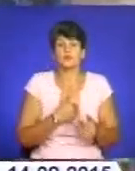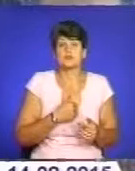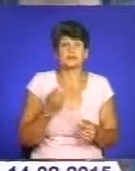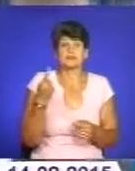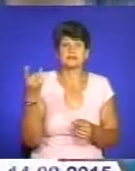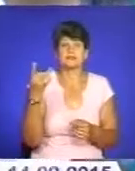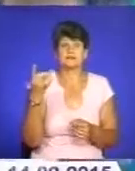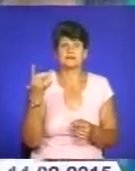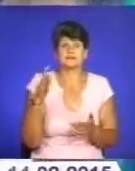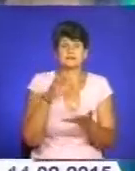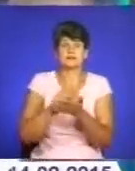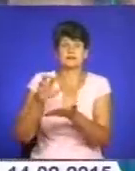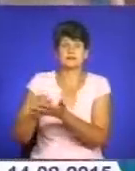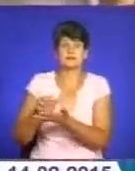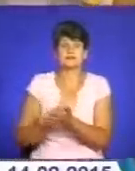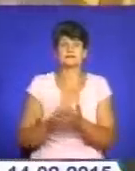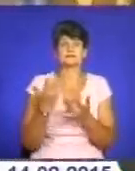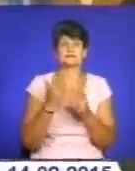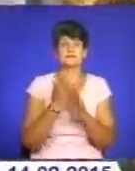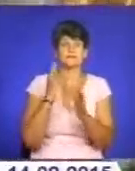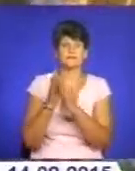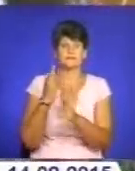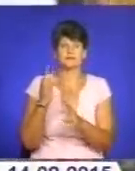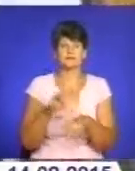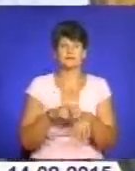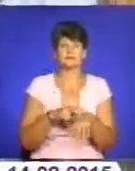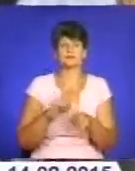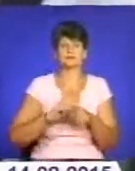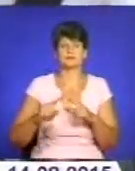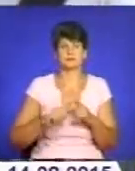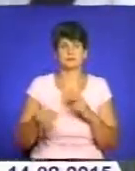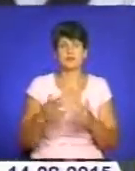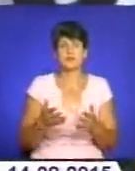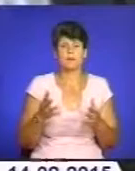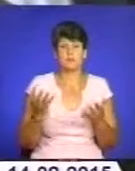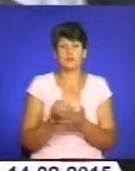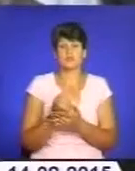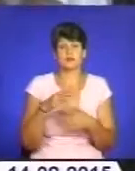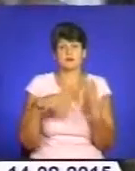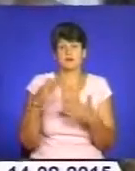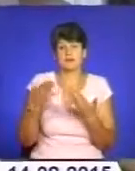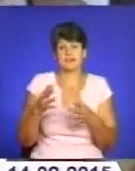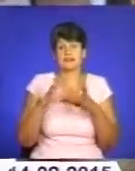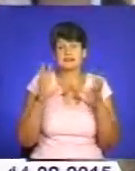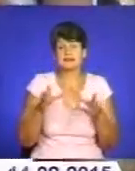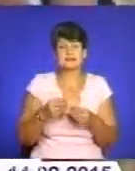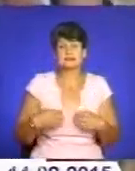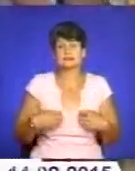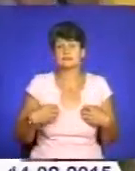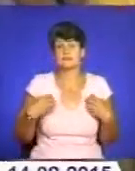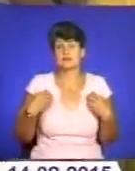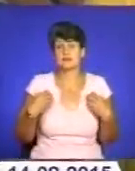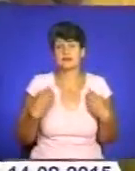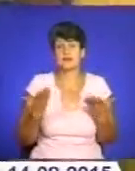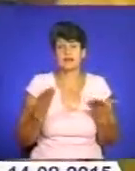зайняти кілька черг до кількох лікарів, щоб швидше пройти. І виходить така плутанина. Ну, взагалі це жах. Якщо це в